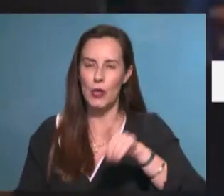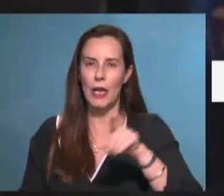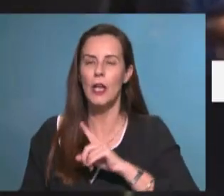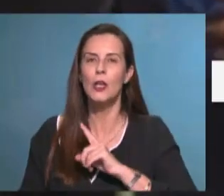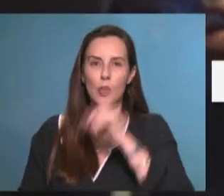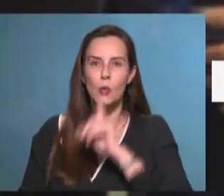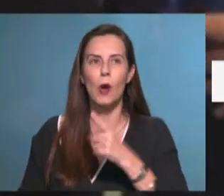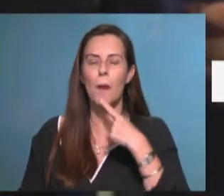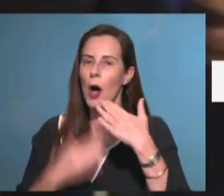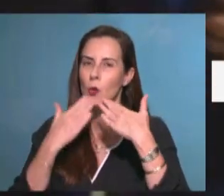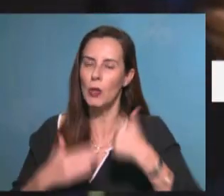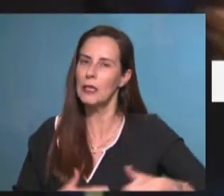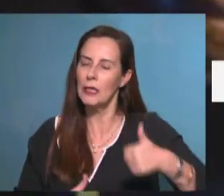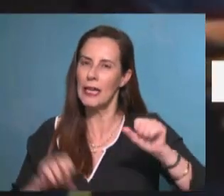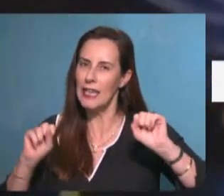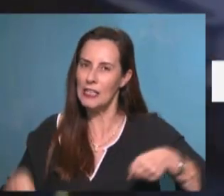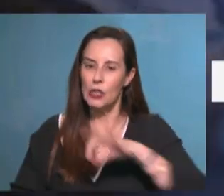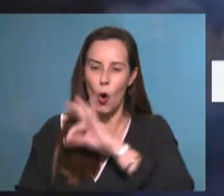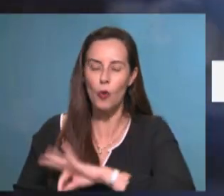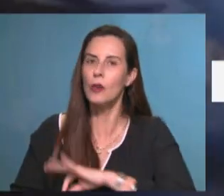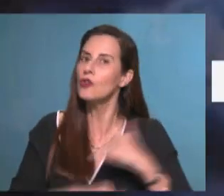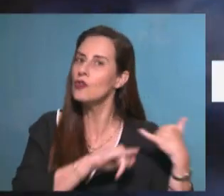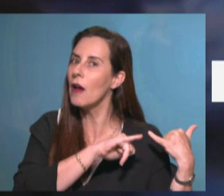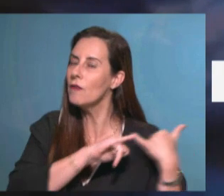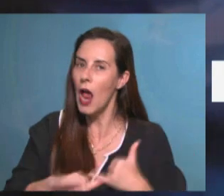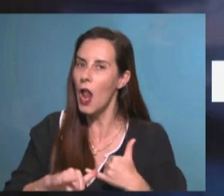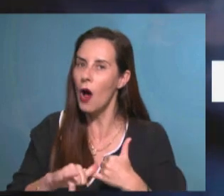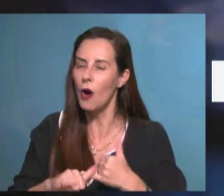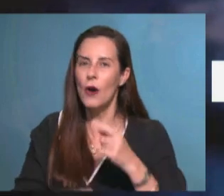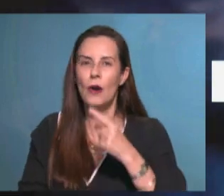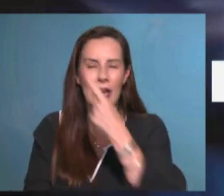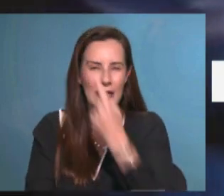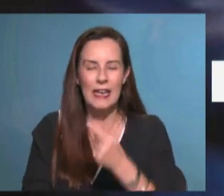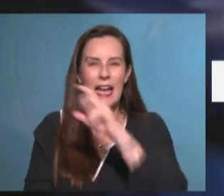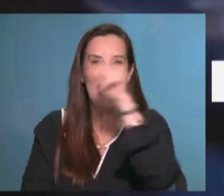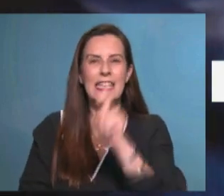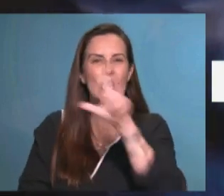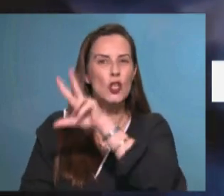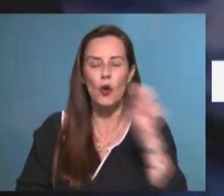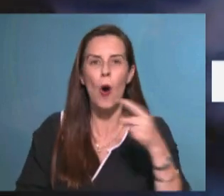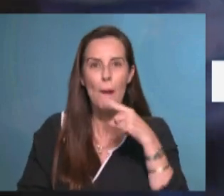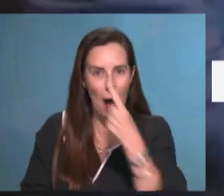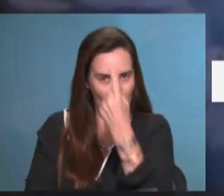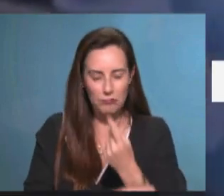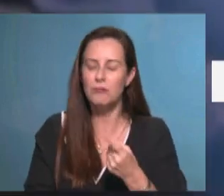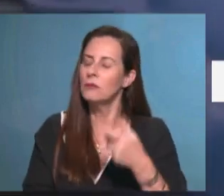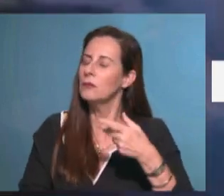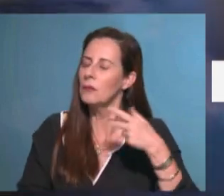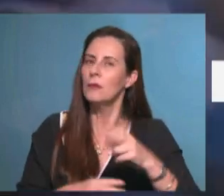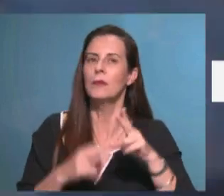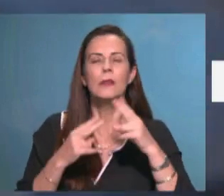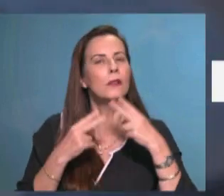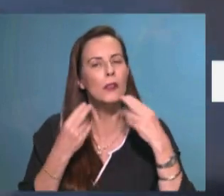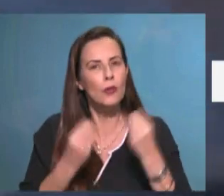הודה היום לנשיא רוסיה ולדימיר פוטין על שסיפק לו את מערכות S-300, ואמר כי המערכת תבטיח מענה